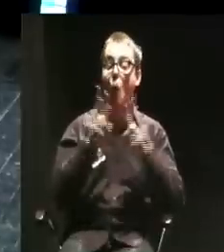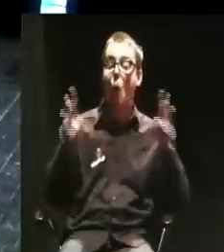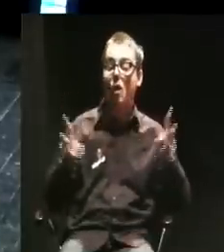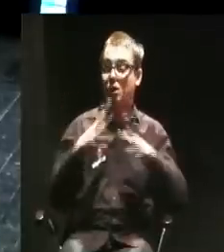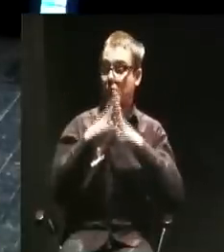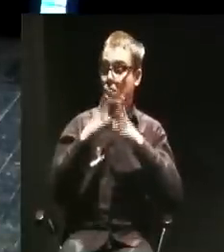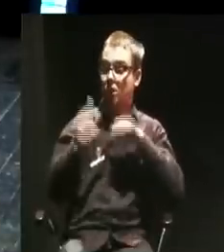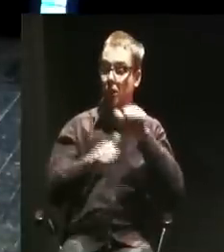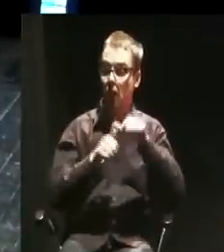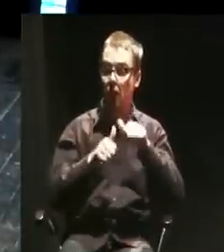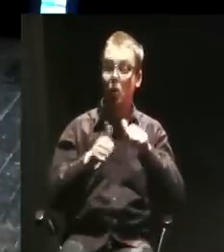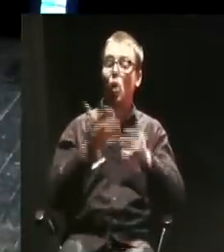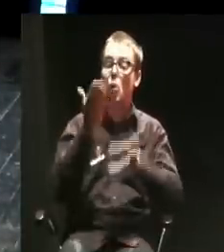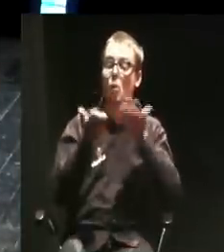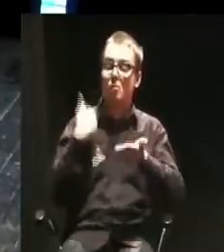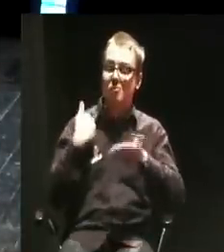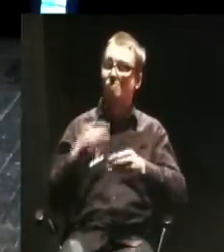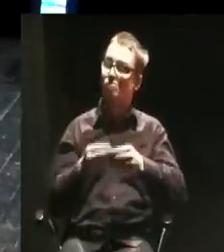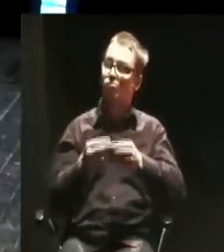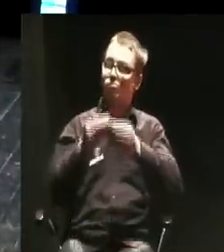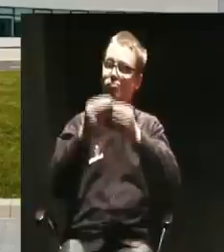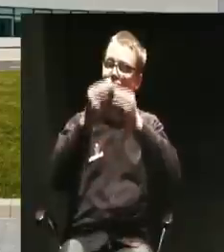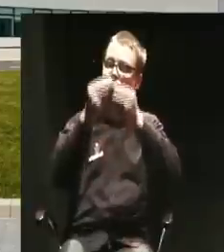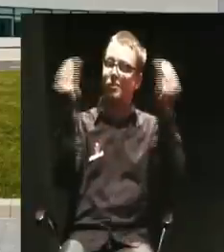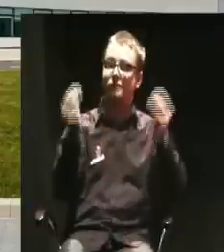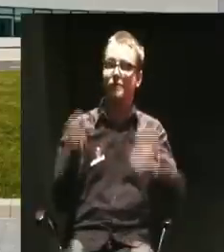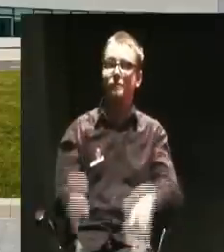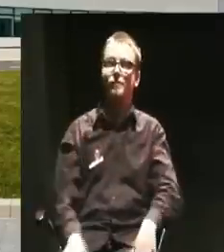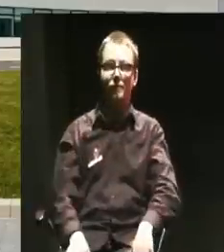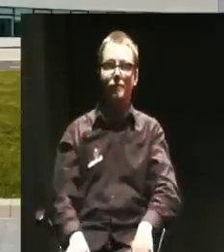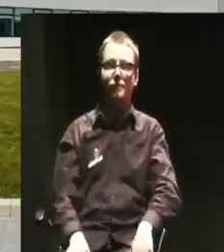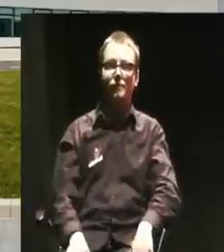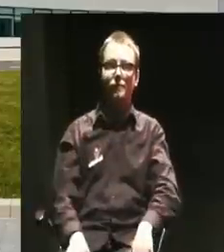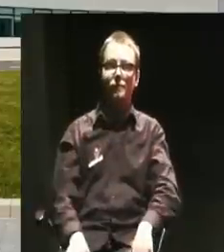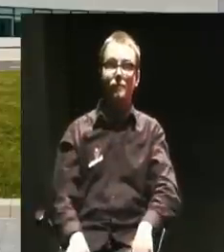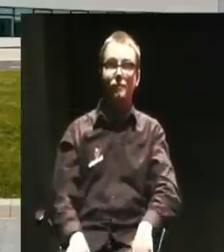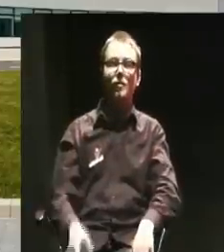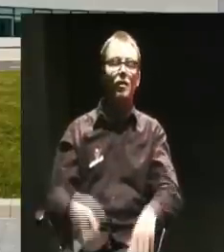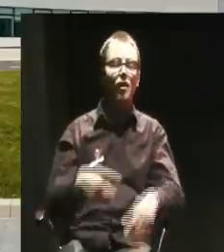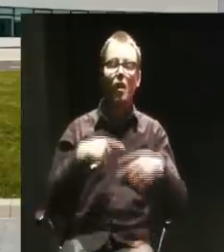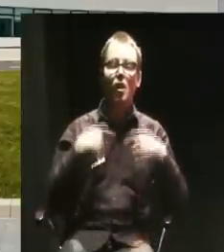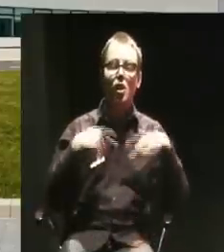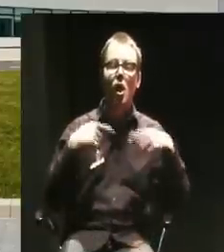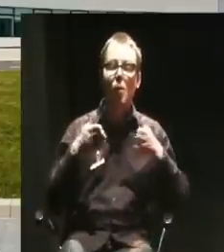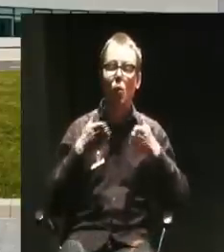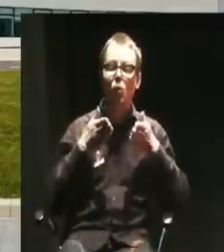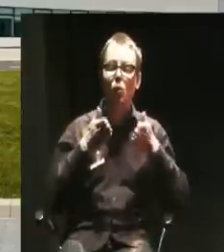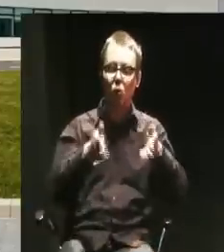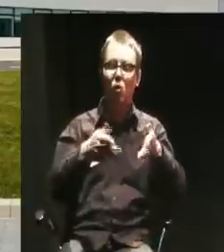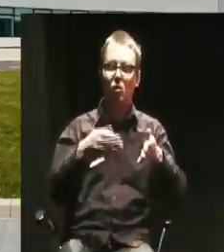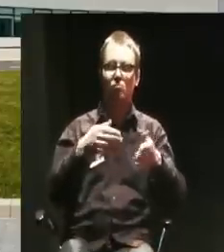lekcje, a mianowicie to, co przede wszystkim nam doskwierało, to brak infrastruktury, która przyciągnęłaby